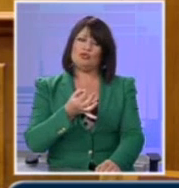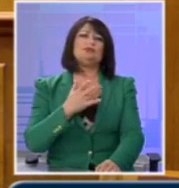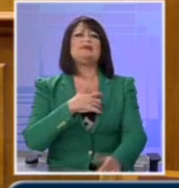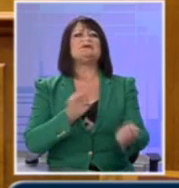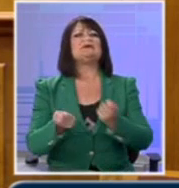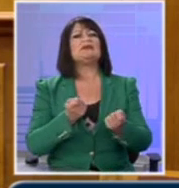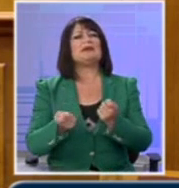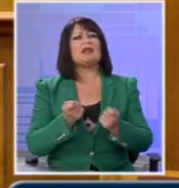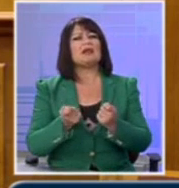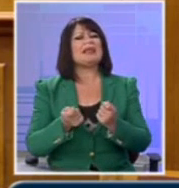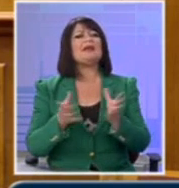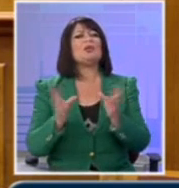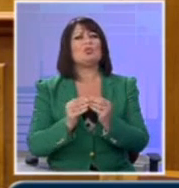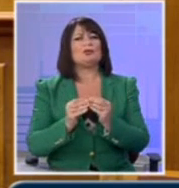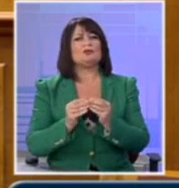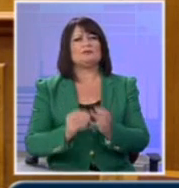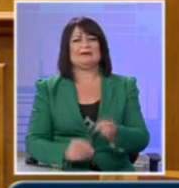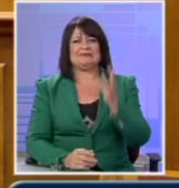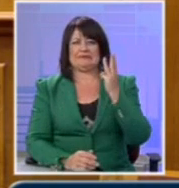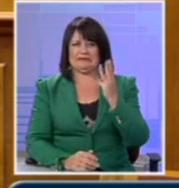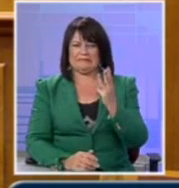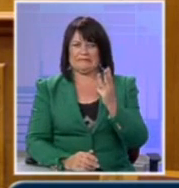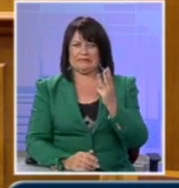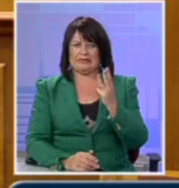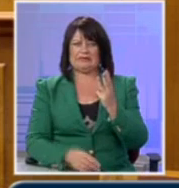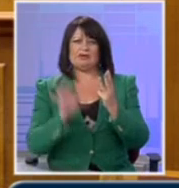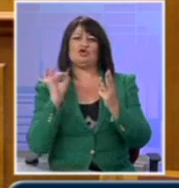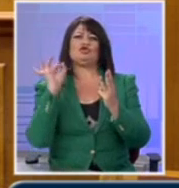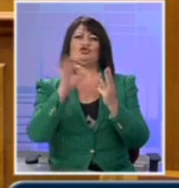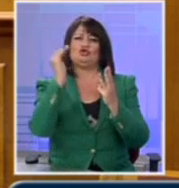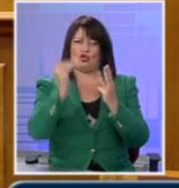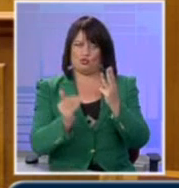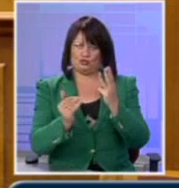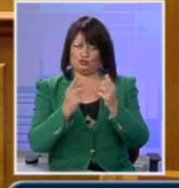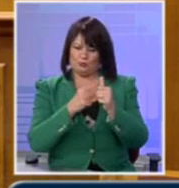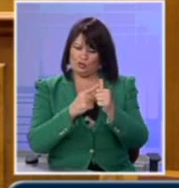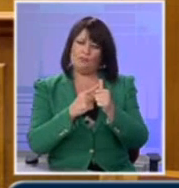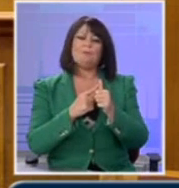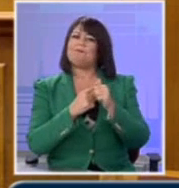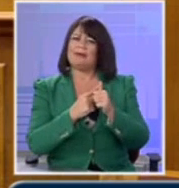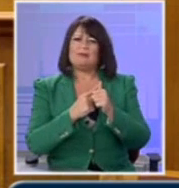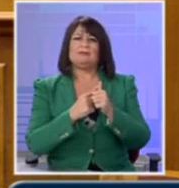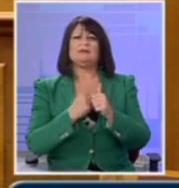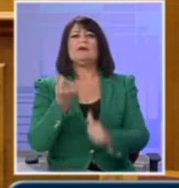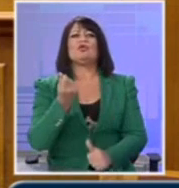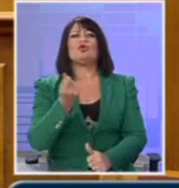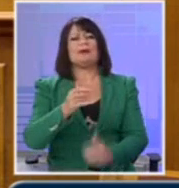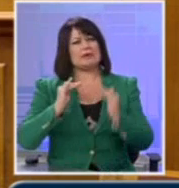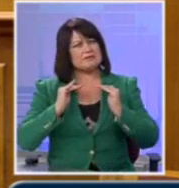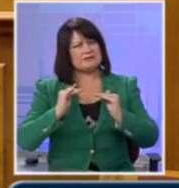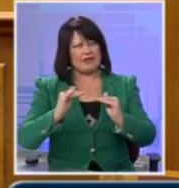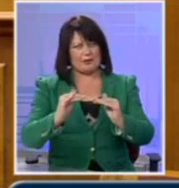αυτή αρθρώνεται γύρω από τρεις κυρίως στόχους. Ο πρώτος στόχος είναι ο στόχος της οικονομικής